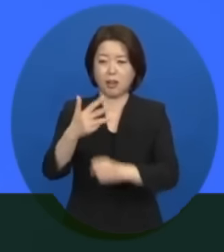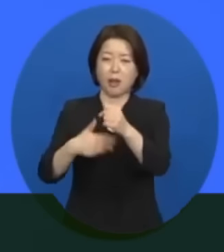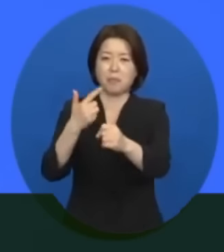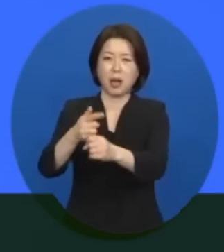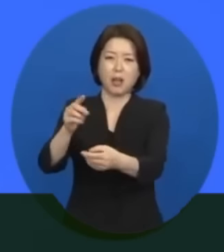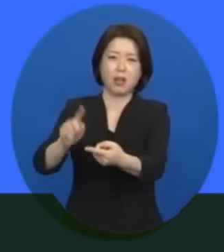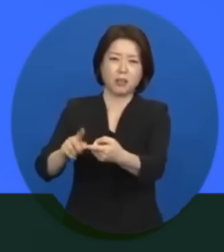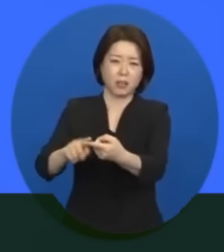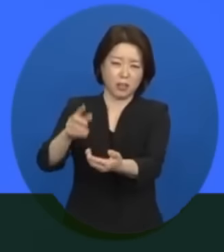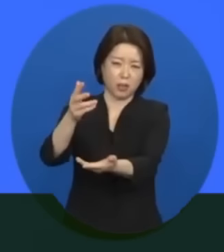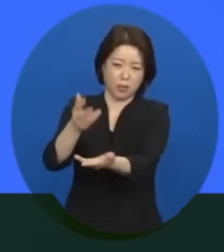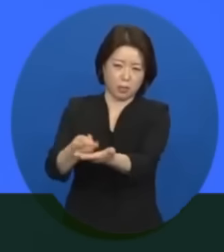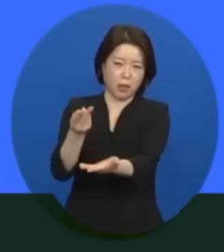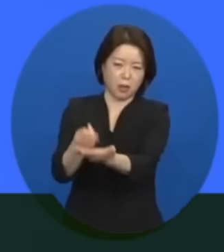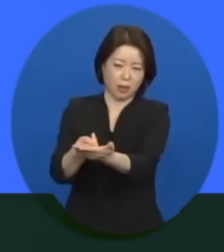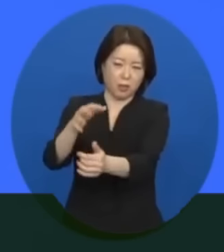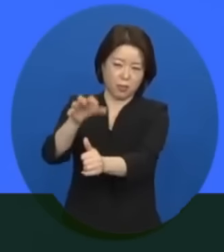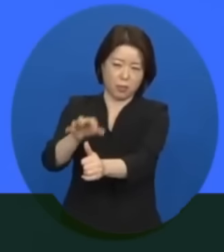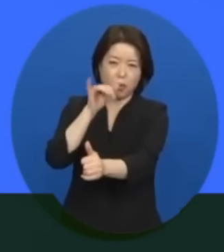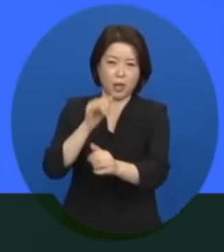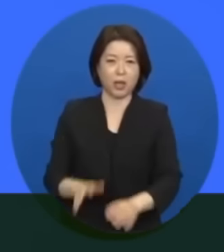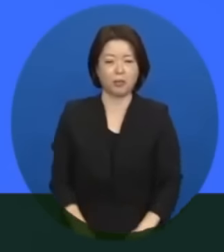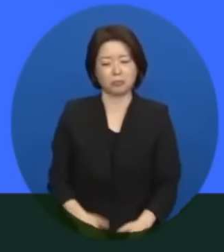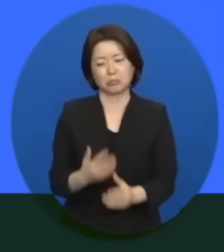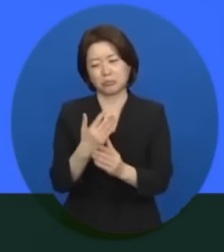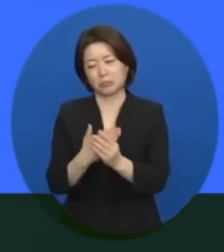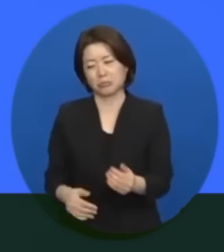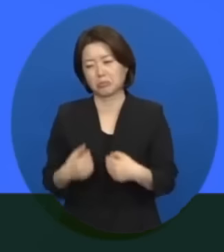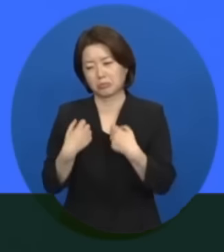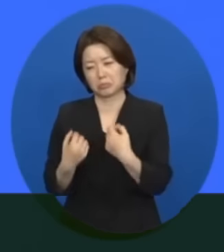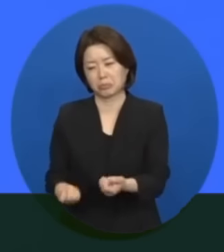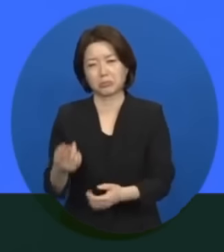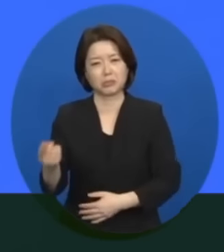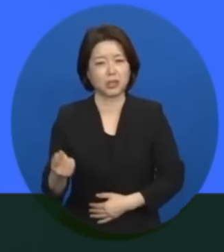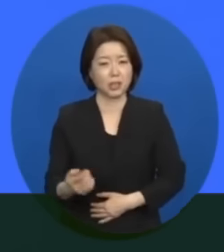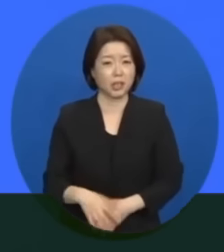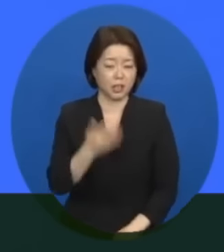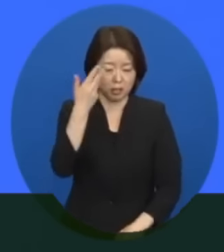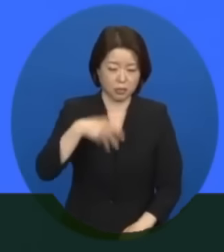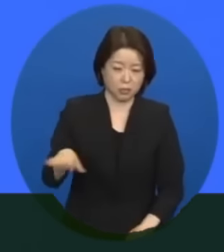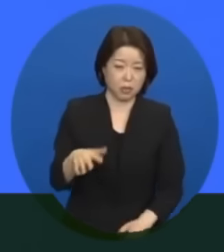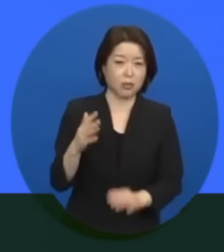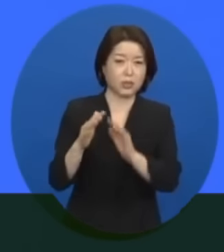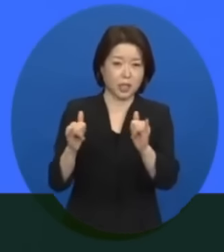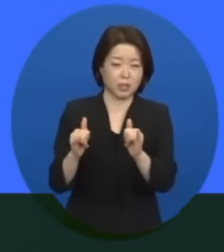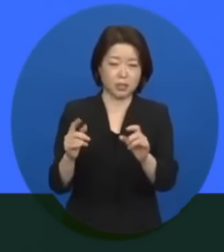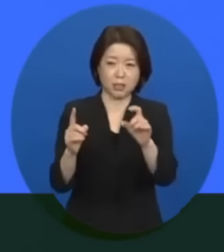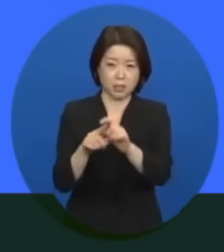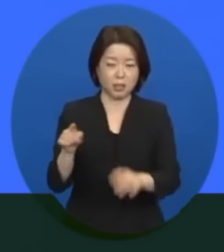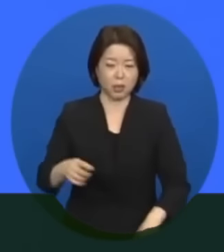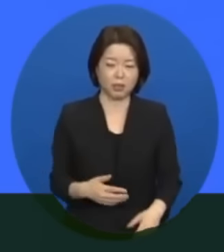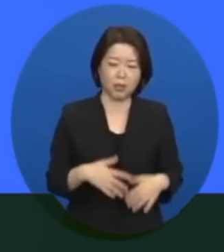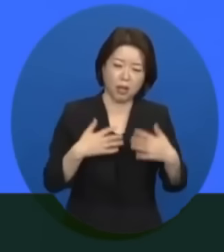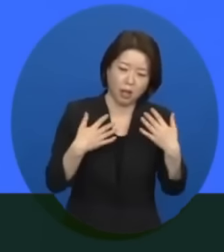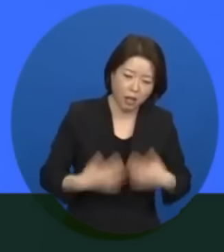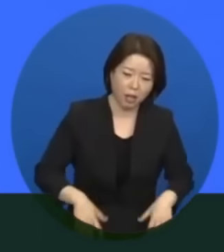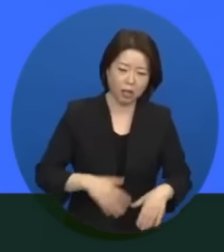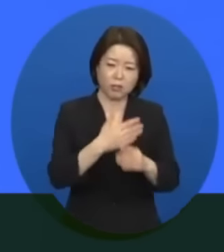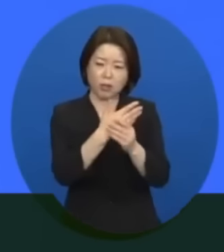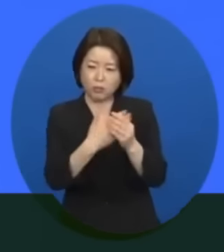갖춰서 살게 되는 거예요 무기력하게이 중풍병자 였다는이 표현이 약해지고